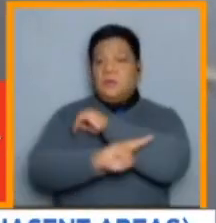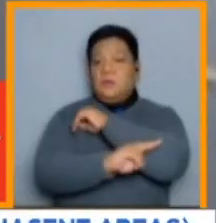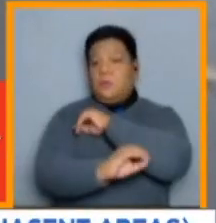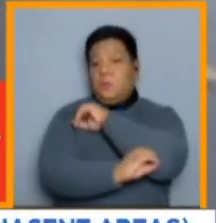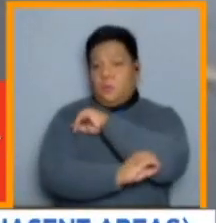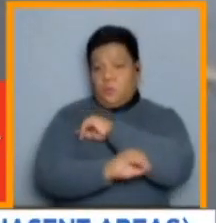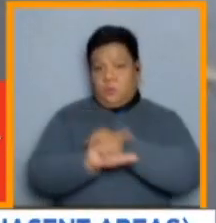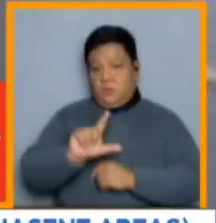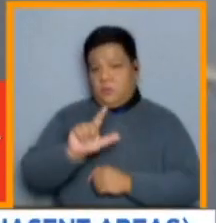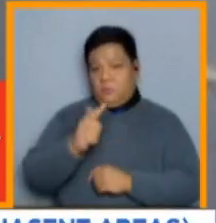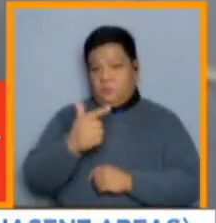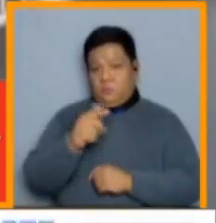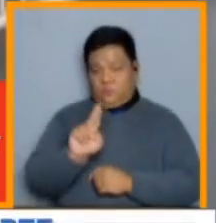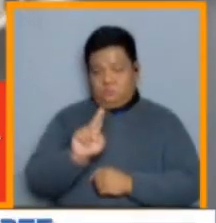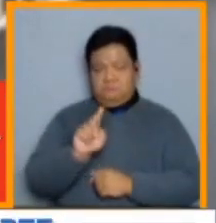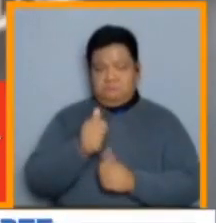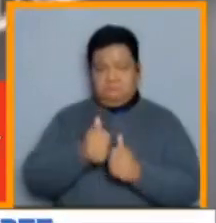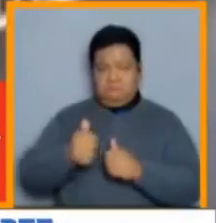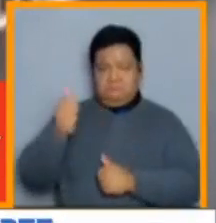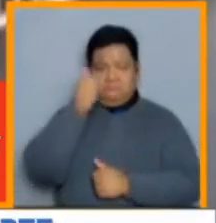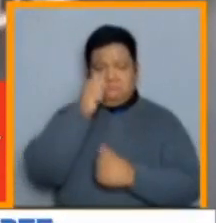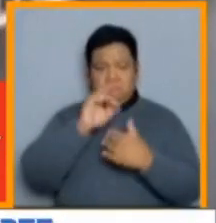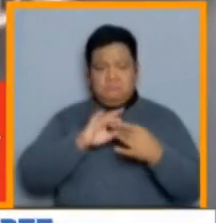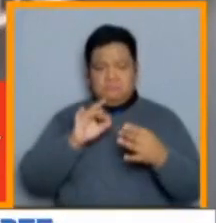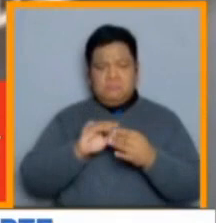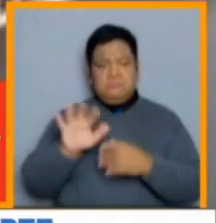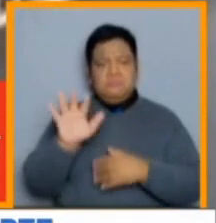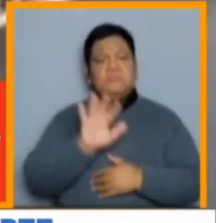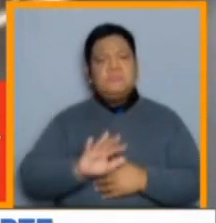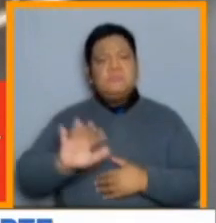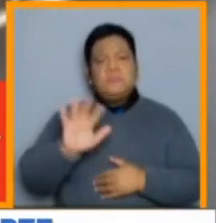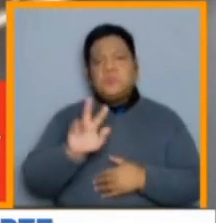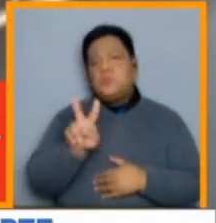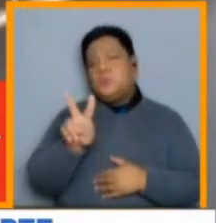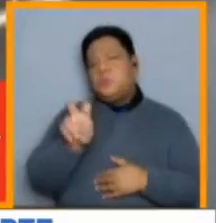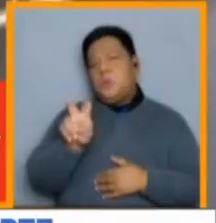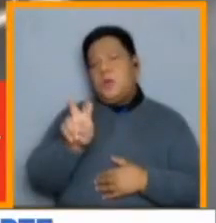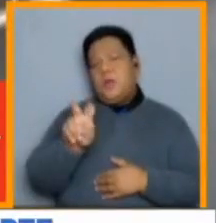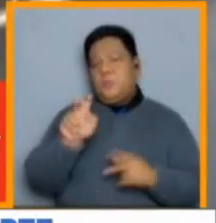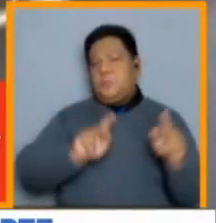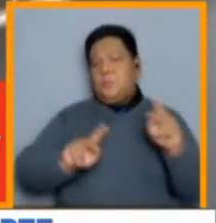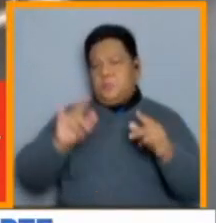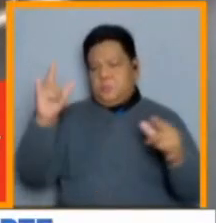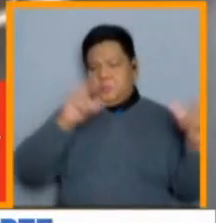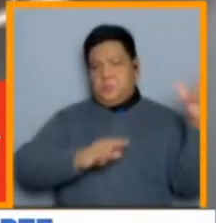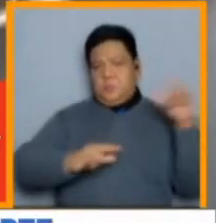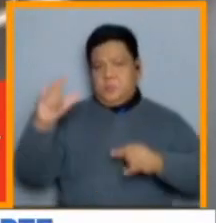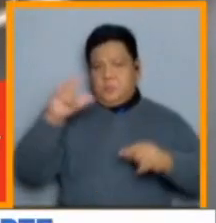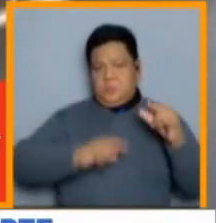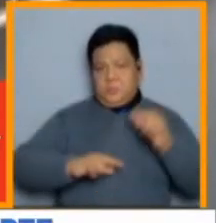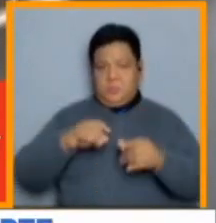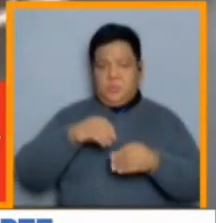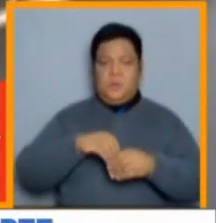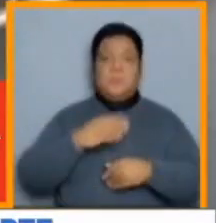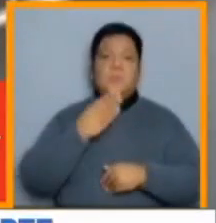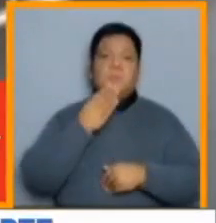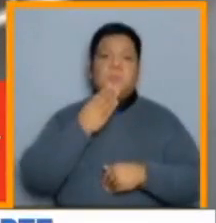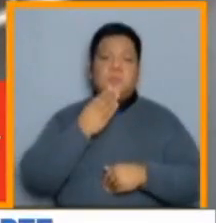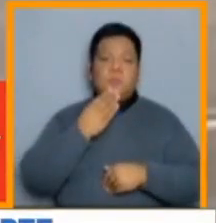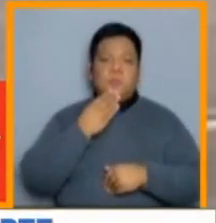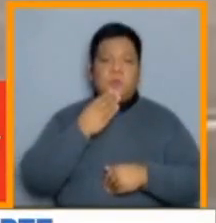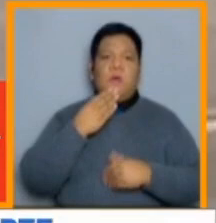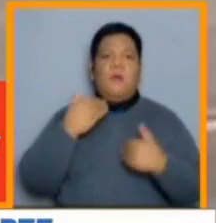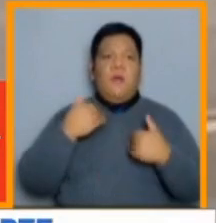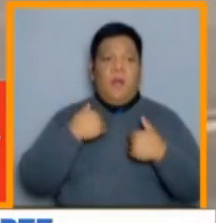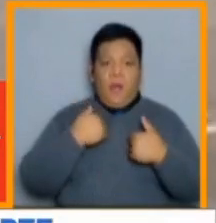220 inbound passenger na dumating sa Bacolod Silay Airport at port sa Bacolod City ang naging reactive sa isinagawang rapid antigen